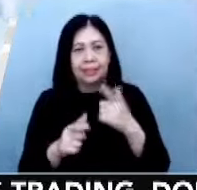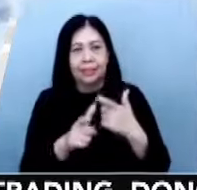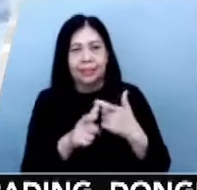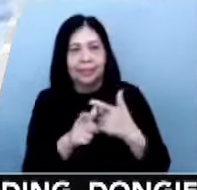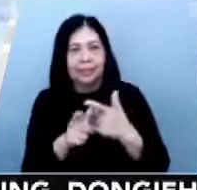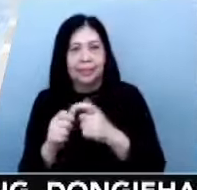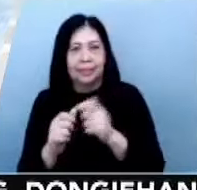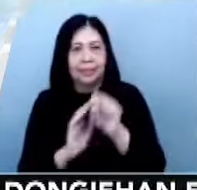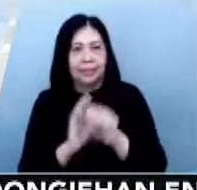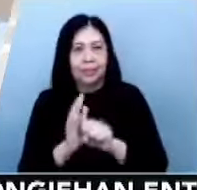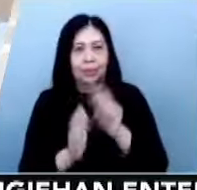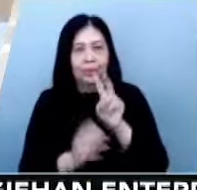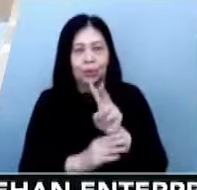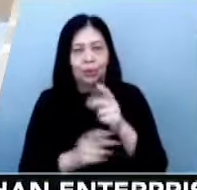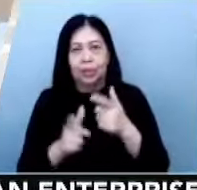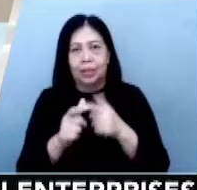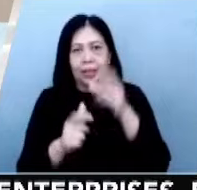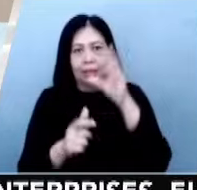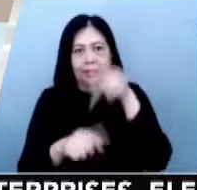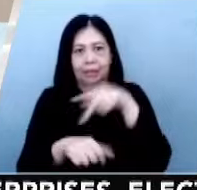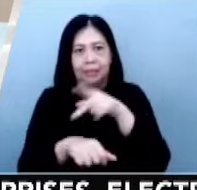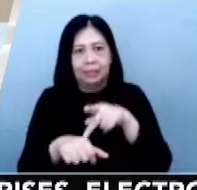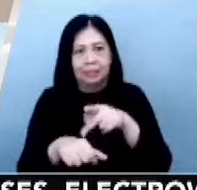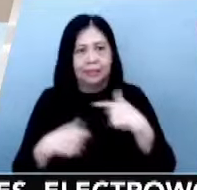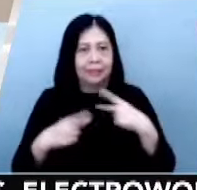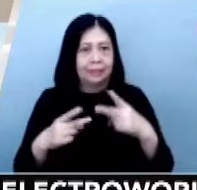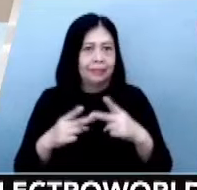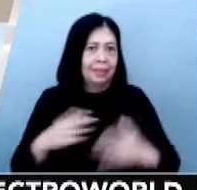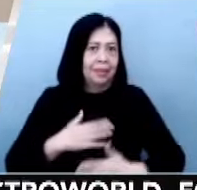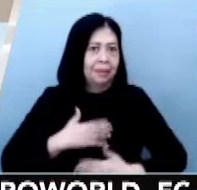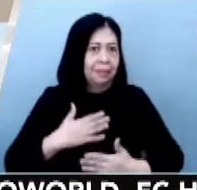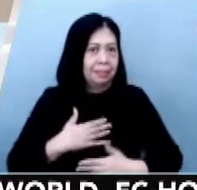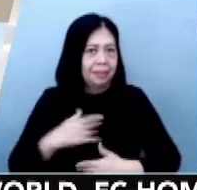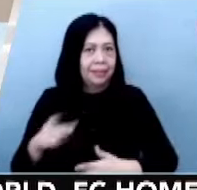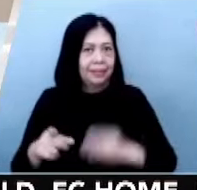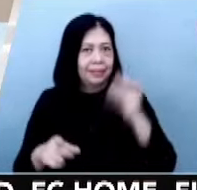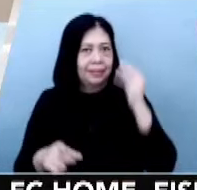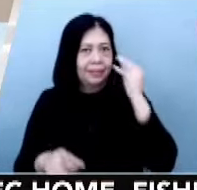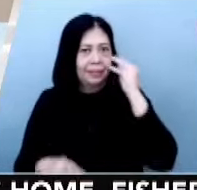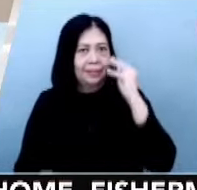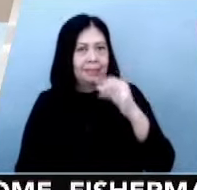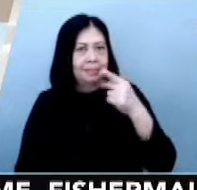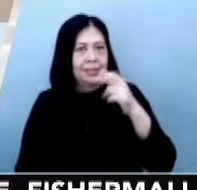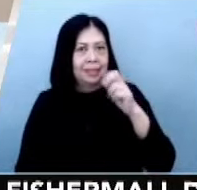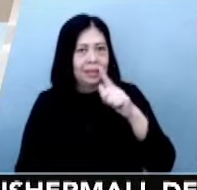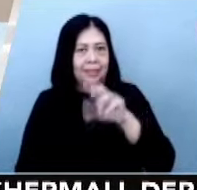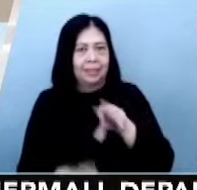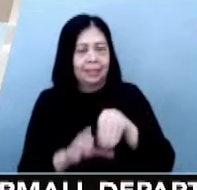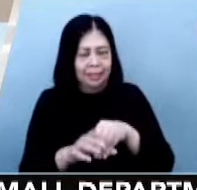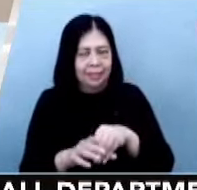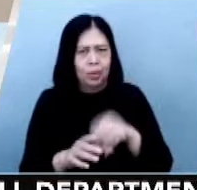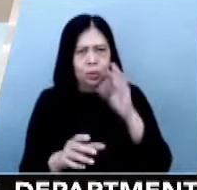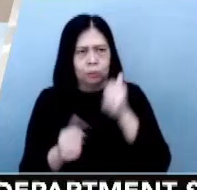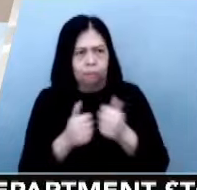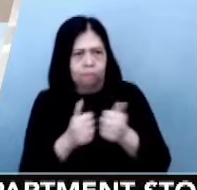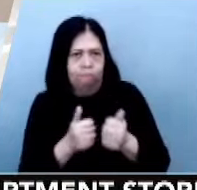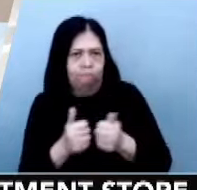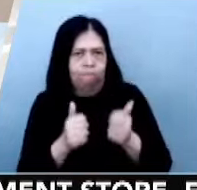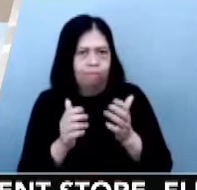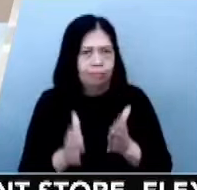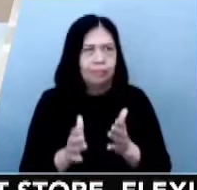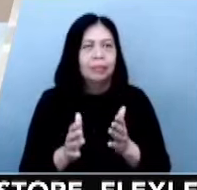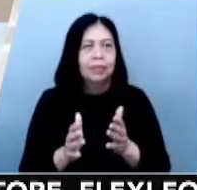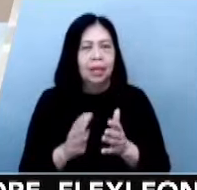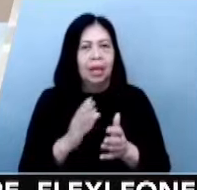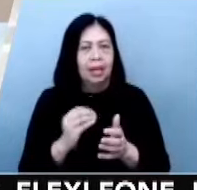Man Philippines. I'm very happy na si Miguel yung naging parte nitong programa to. I know he's very competitive. Alam ko